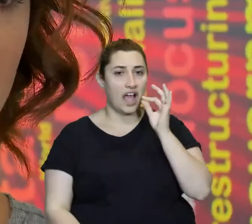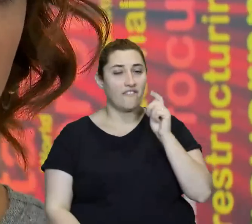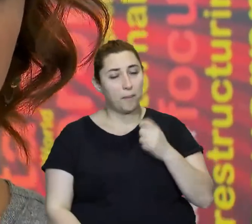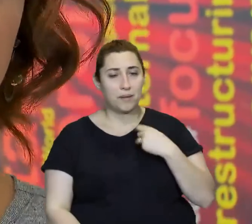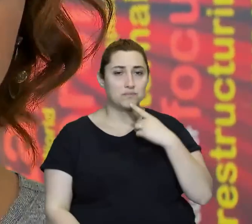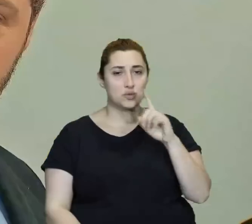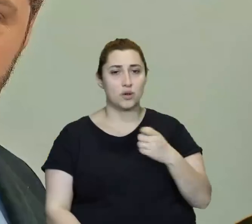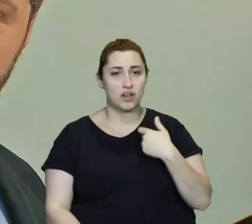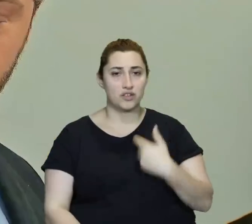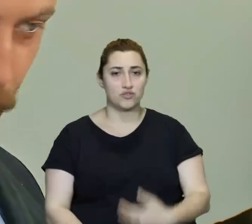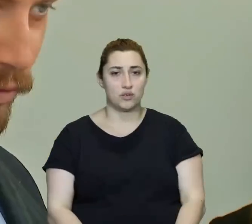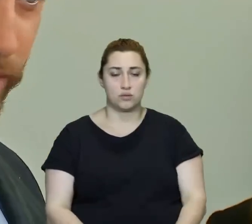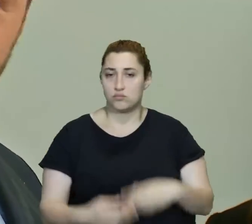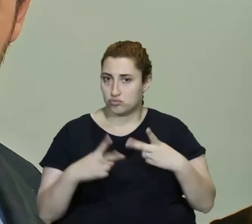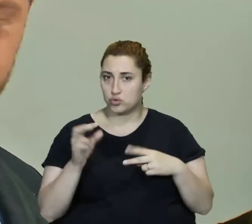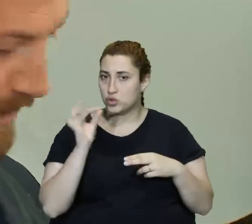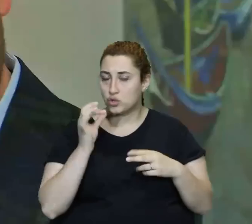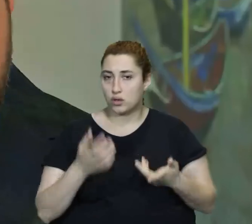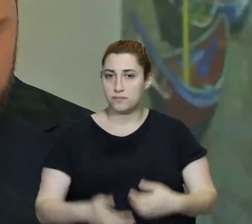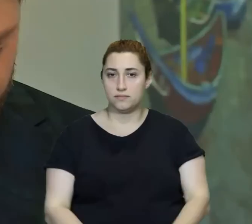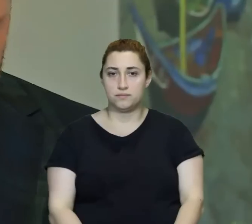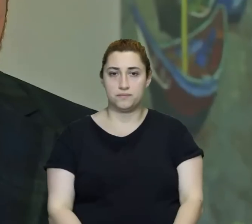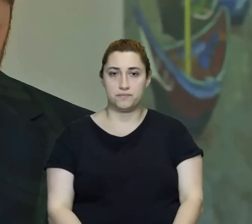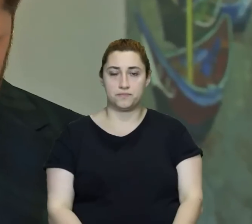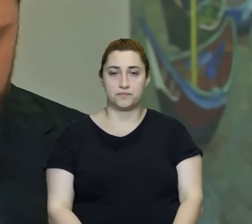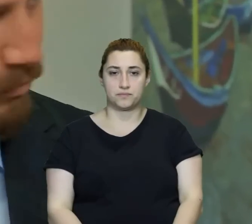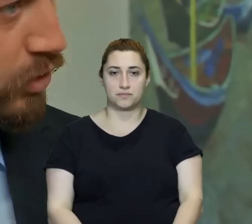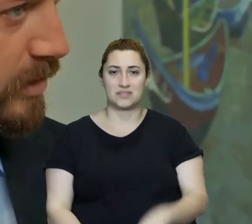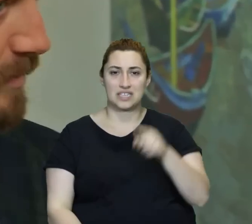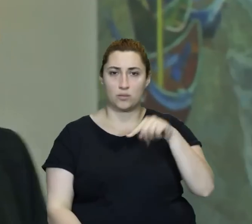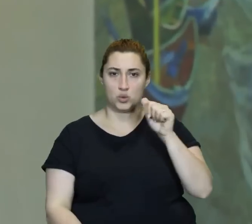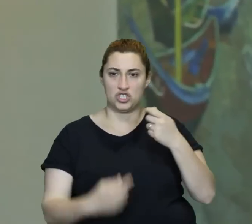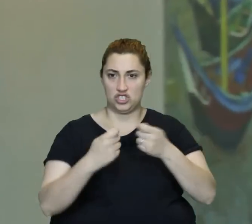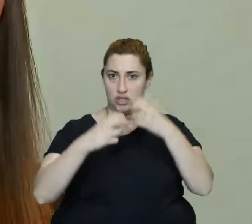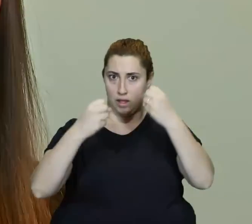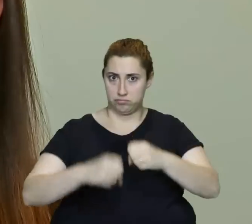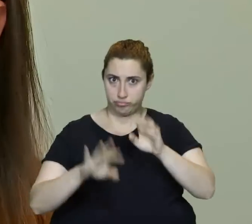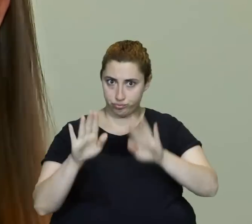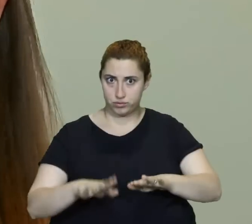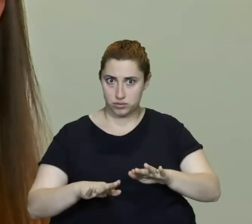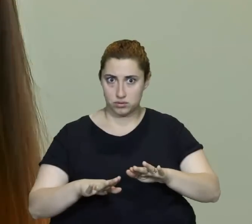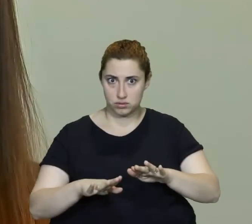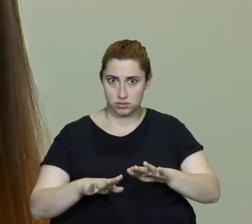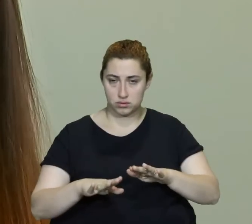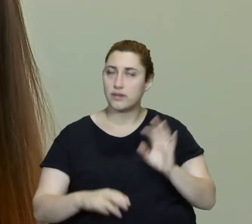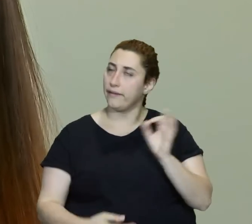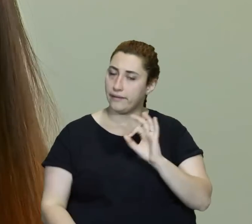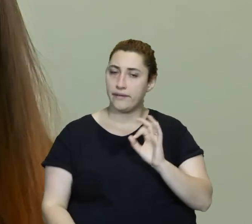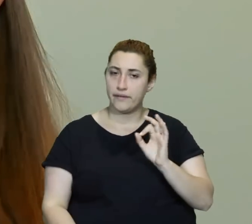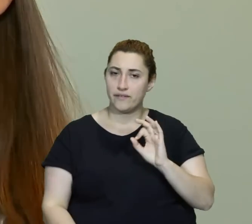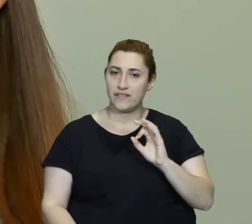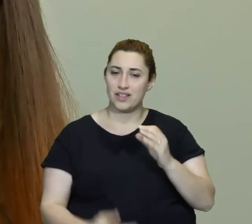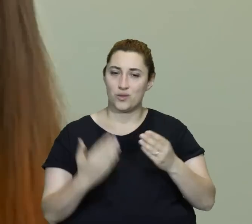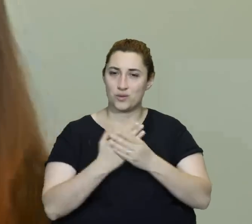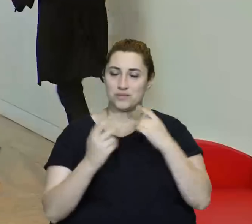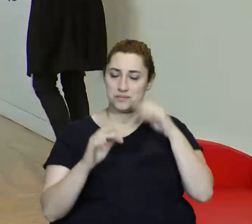içelim mi diyecektim. Olur, içeriz. Sen bugün şirkettesin o zaman. Evet,